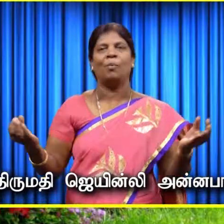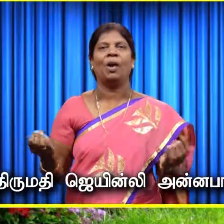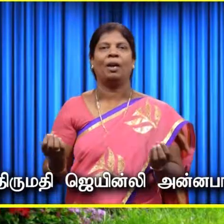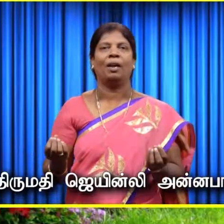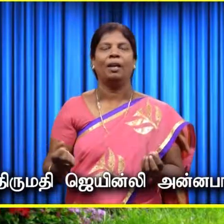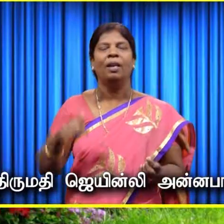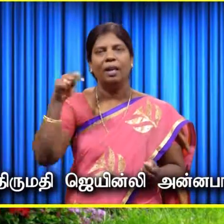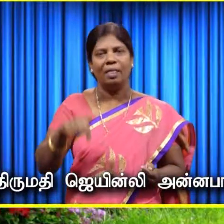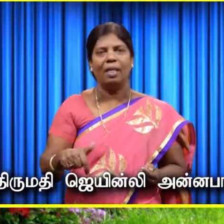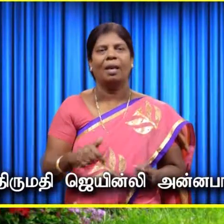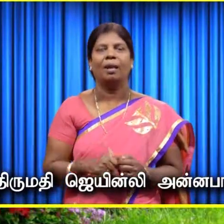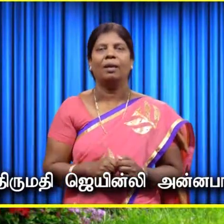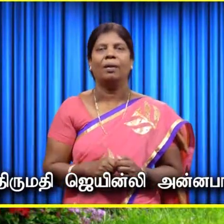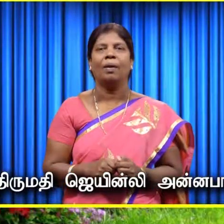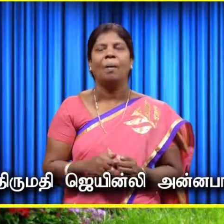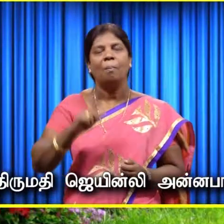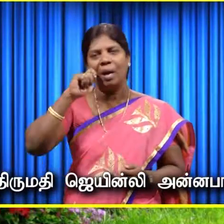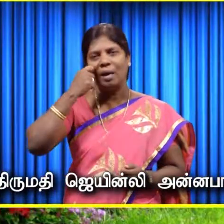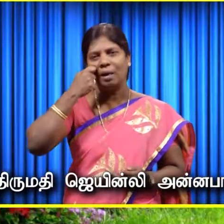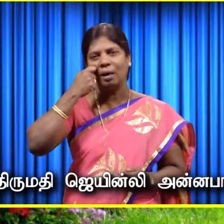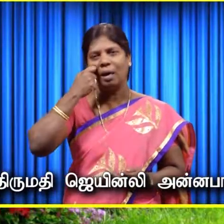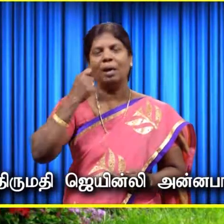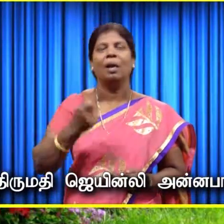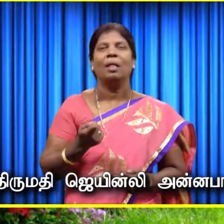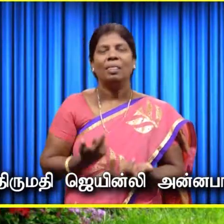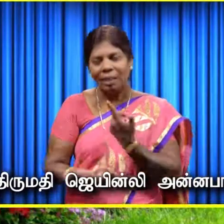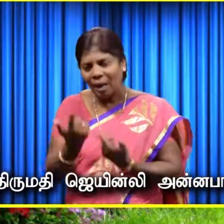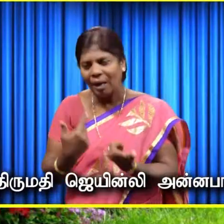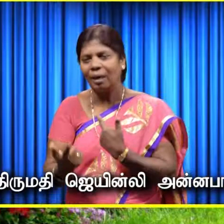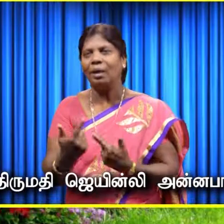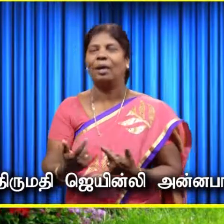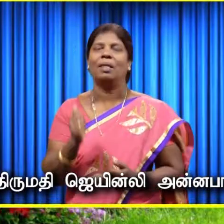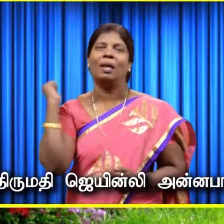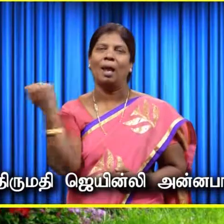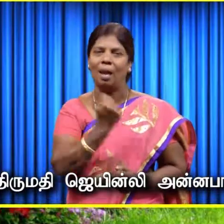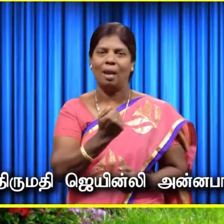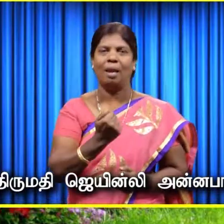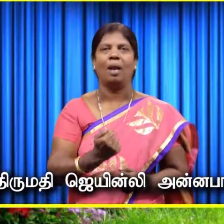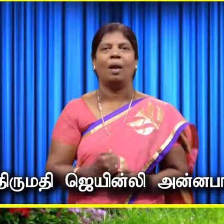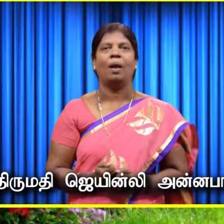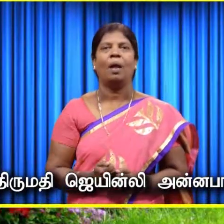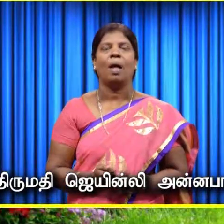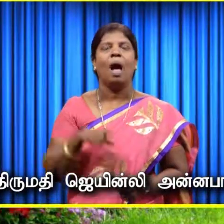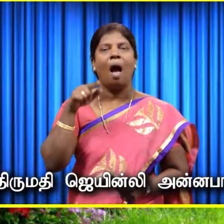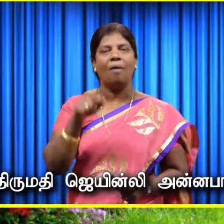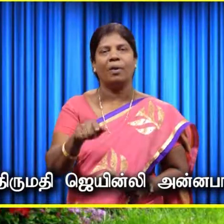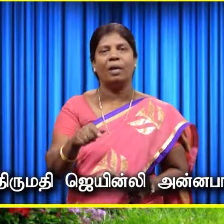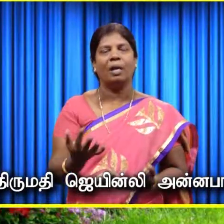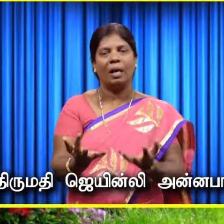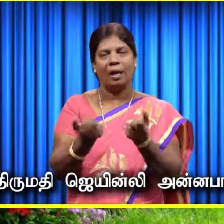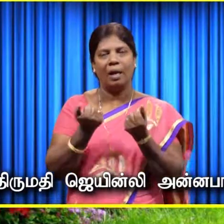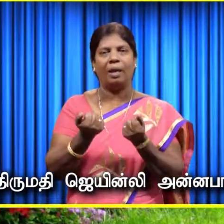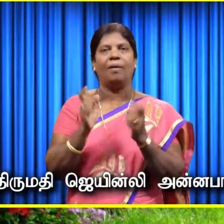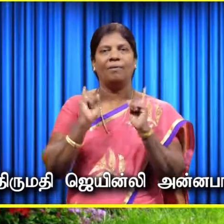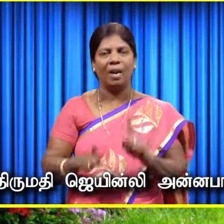அதிகமாக இன்றைக்கு மனுக்குலம் ஏங்கி தவிக்கும் ஒரு காரியம் என்னவென்றால், அவர்களுக்கு